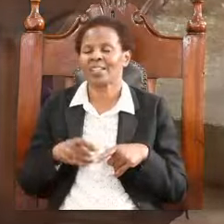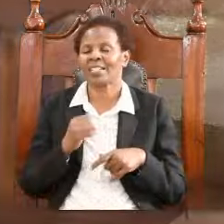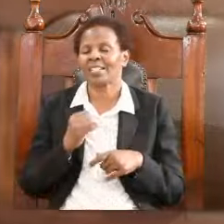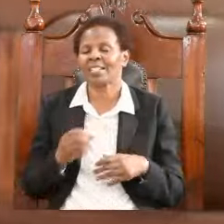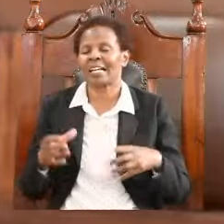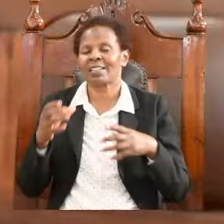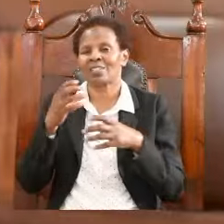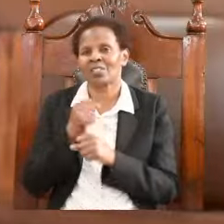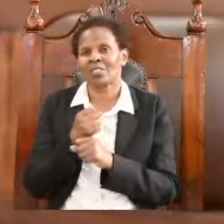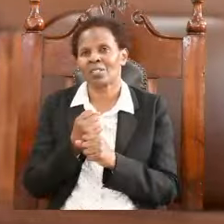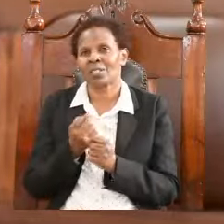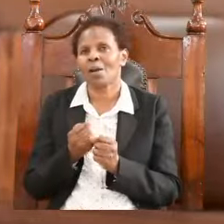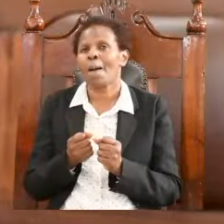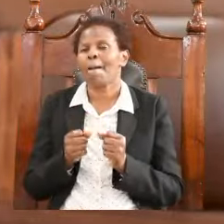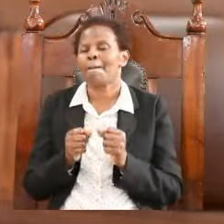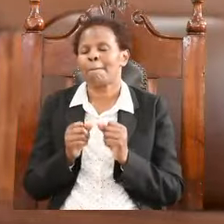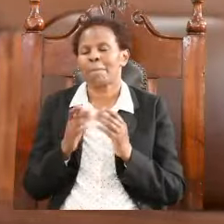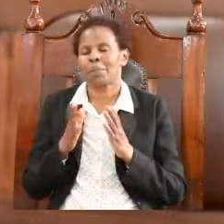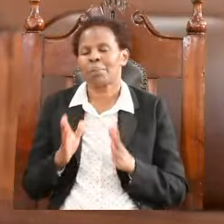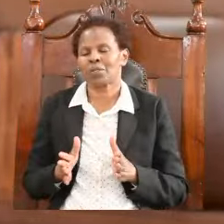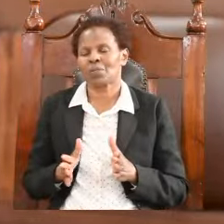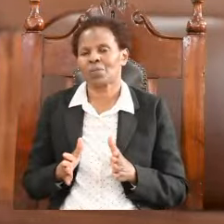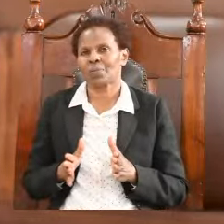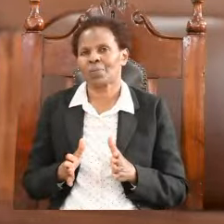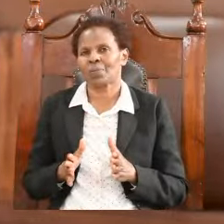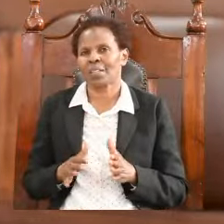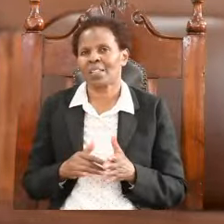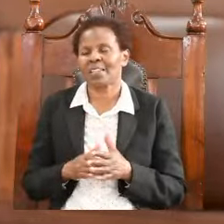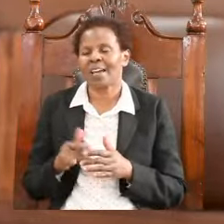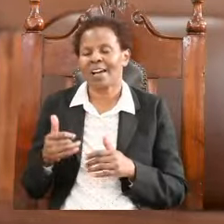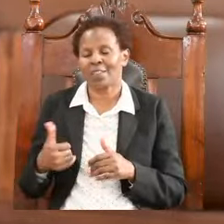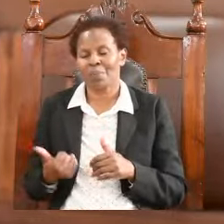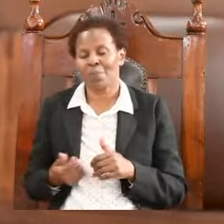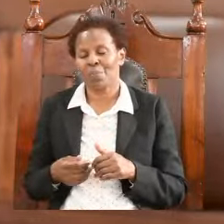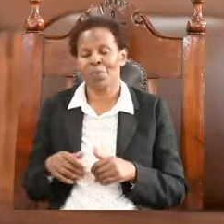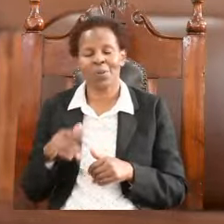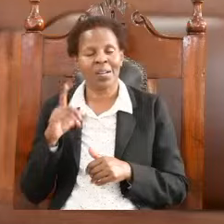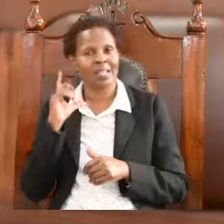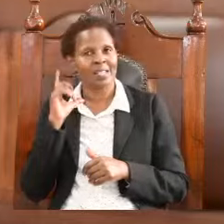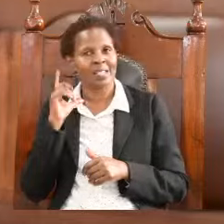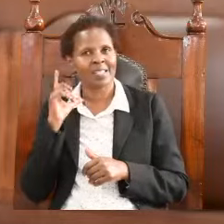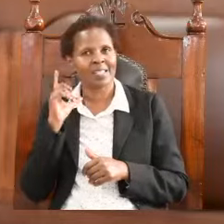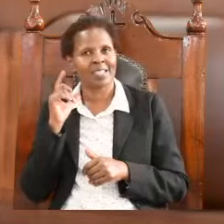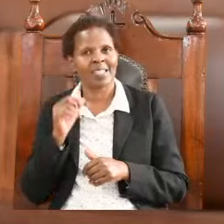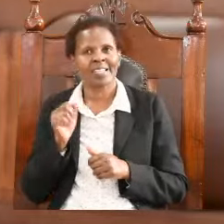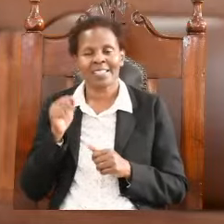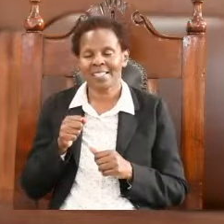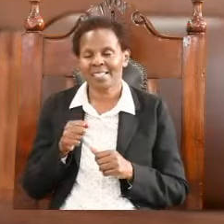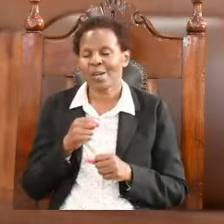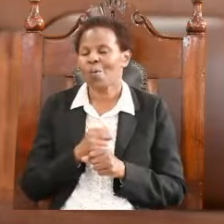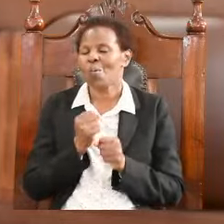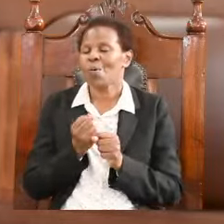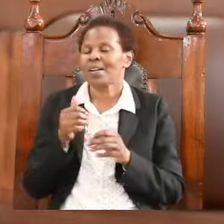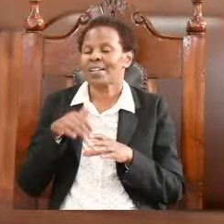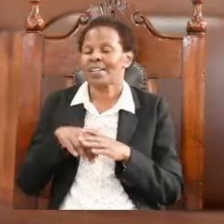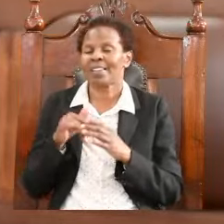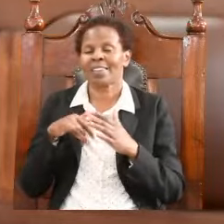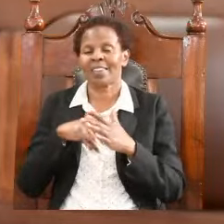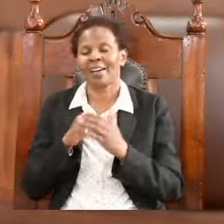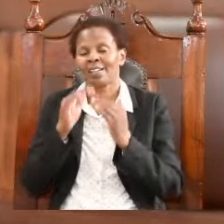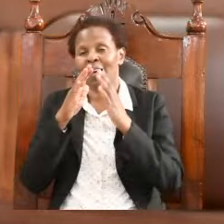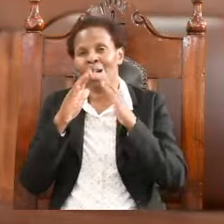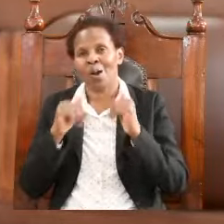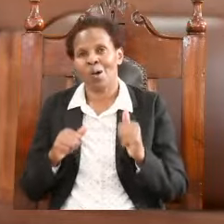ehokeke ugituma andu aya aikaranagia nao mamuthikiririe onakorwo ari muiretu wa wira you know ari